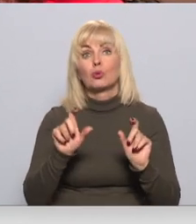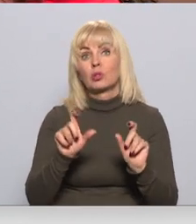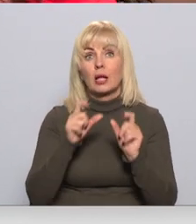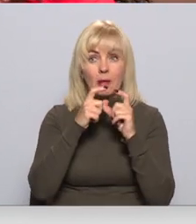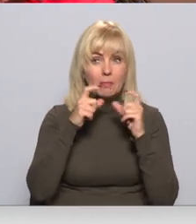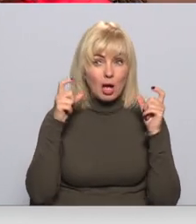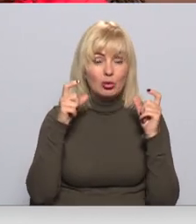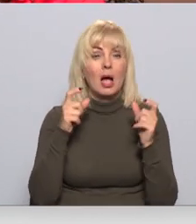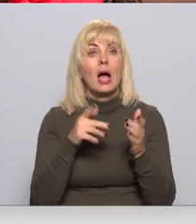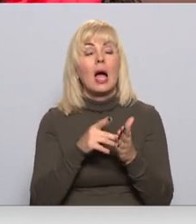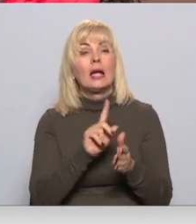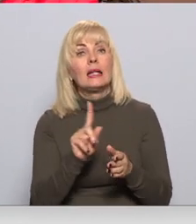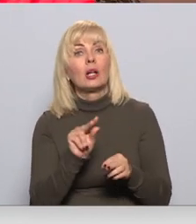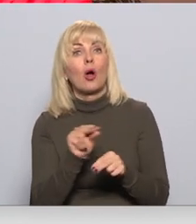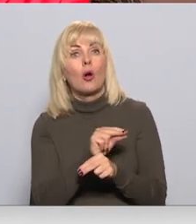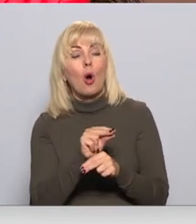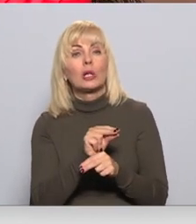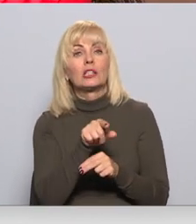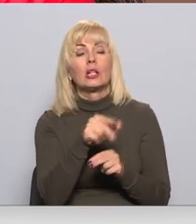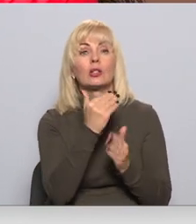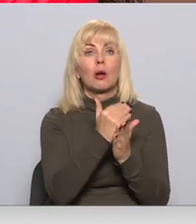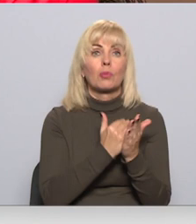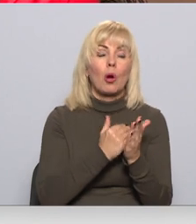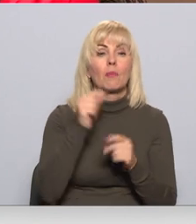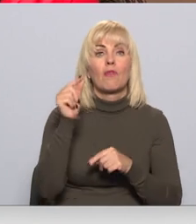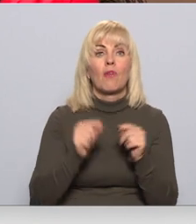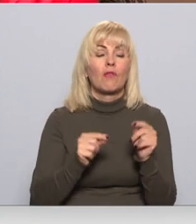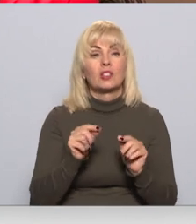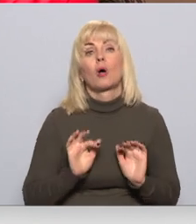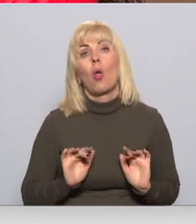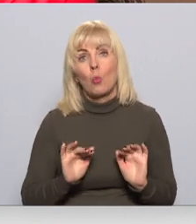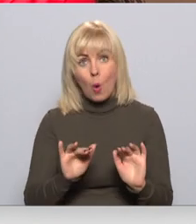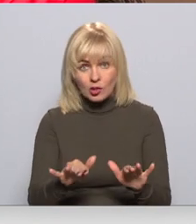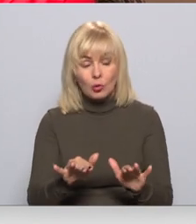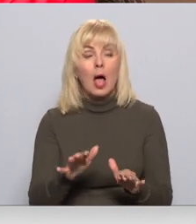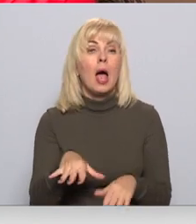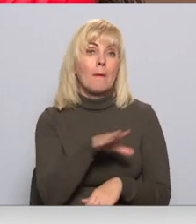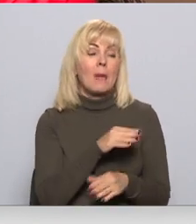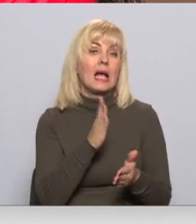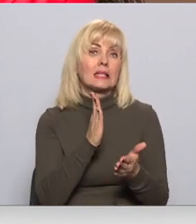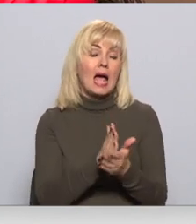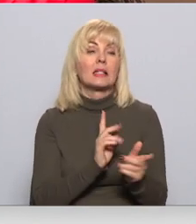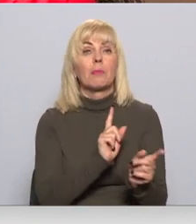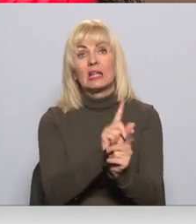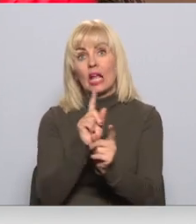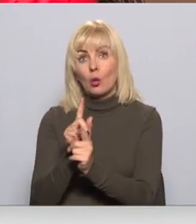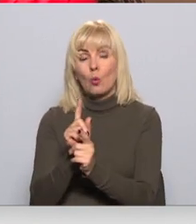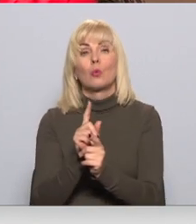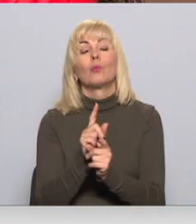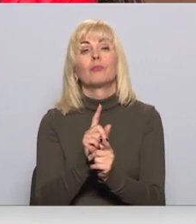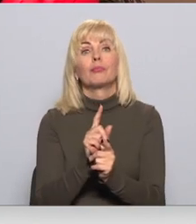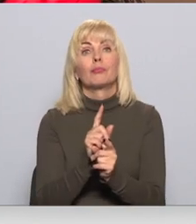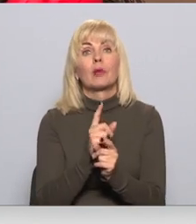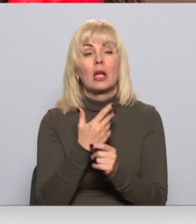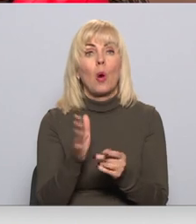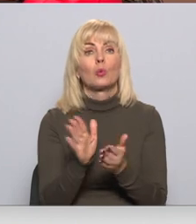ir kaut kādas korekcijas pašā programmā festivāla norisē? Mēs esam tikuši ar situāciju galā tik tālu,